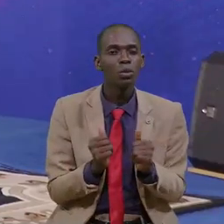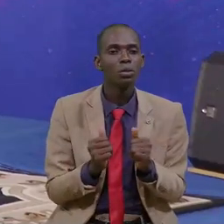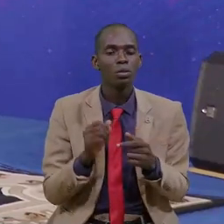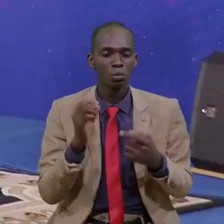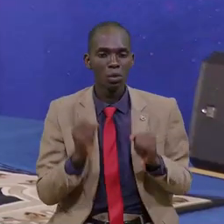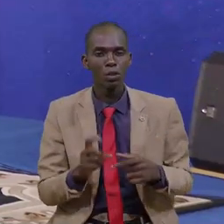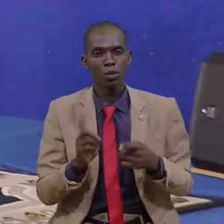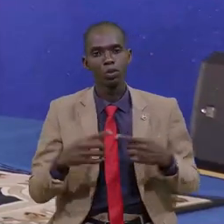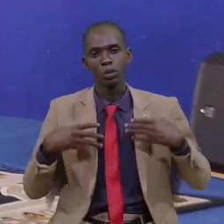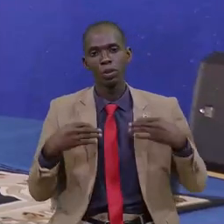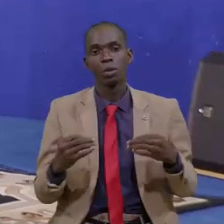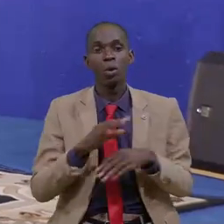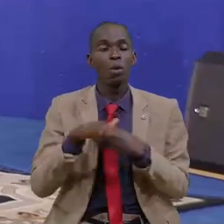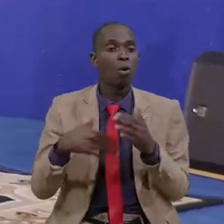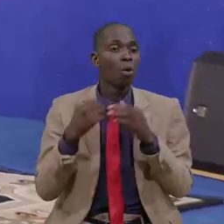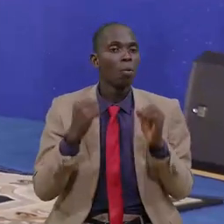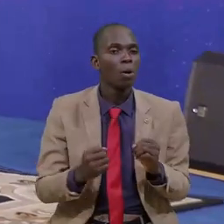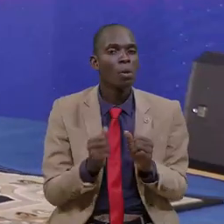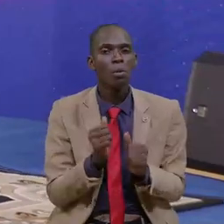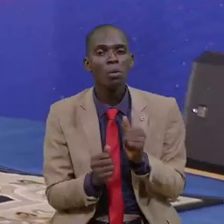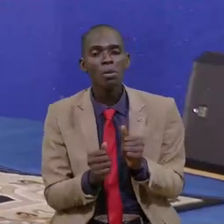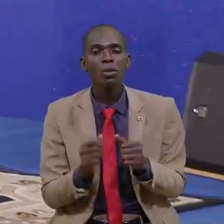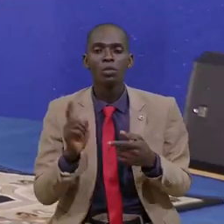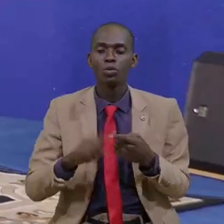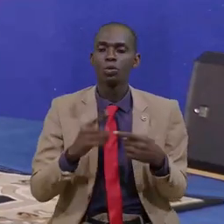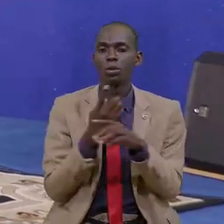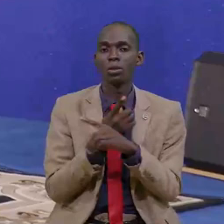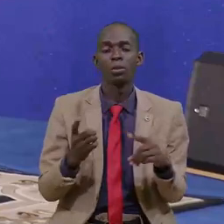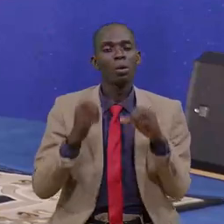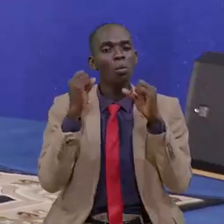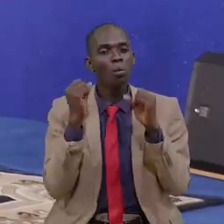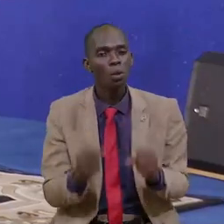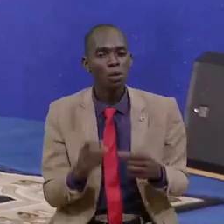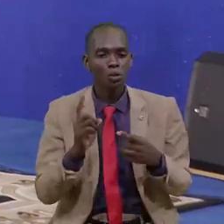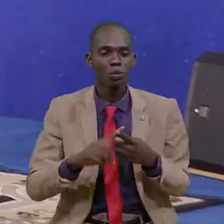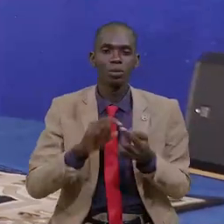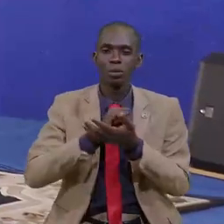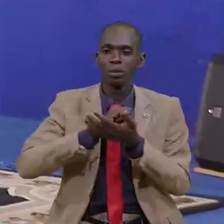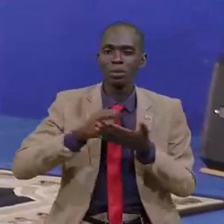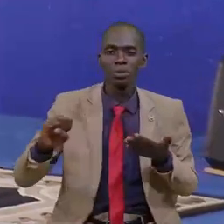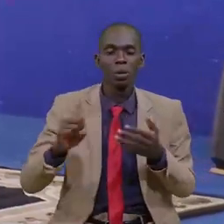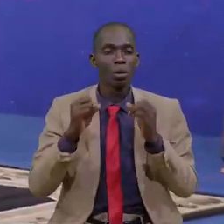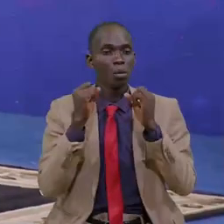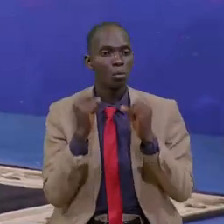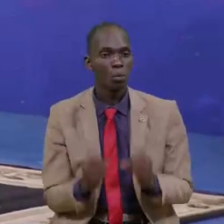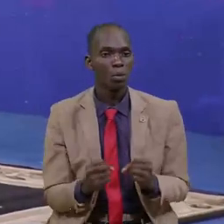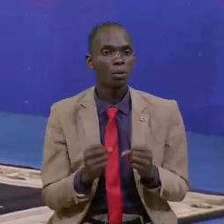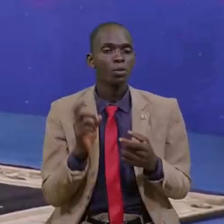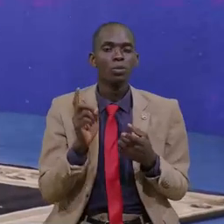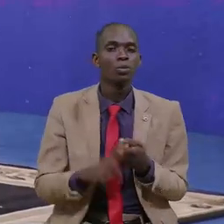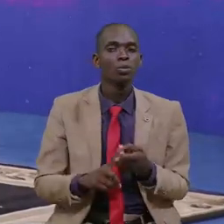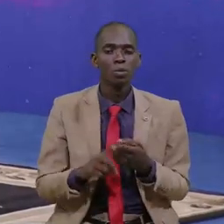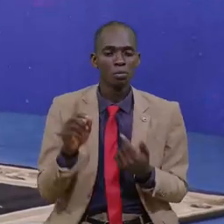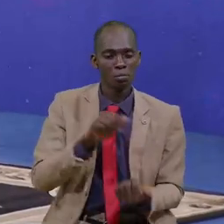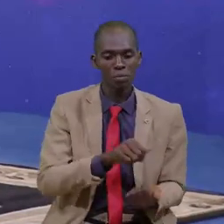guérir, tout pouvoir, le pouvoir de délivrer, tout pouvoir, le pouvoir de sanctifier, tout pouvoir,